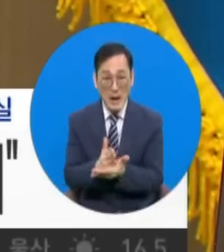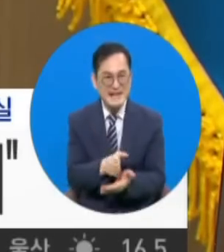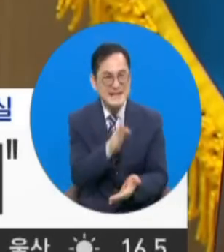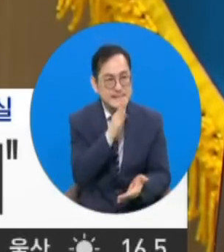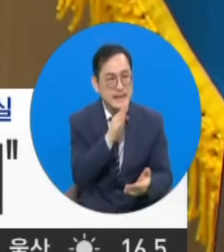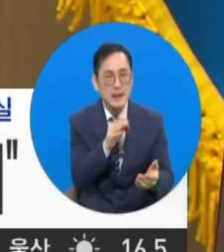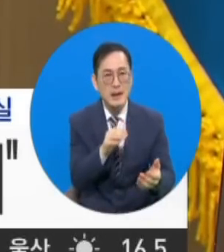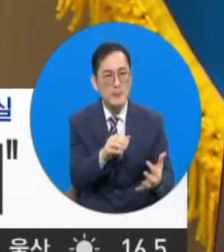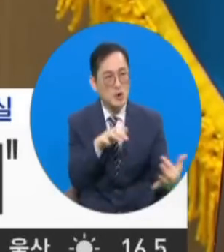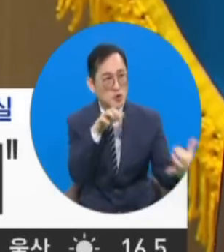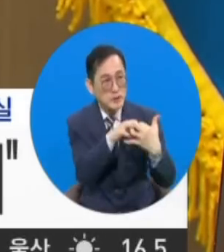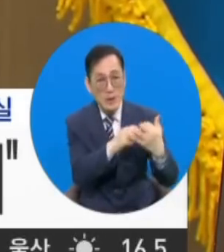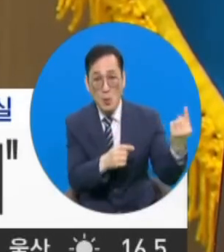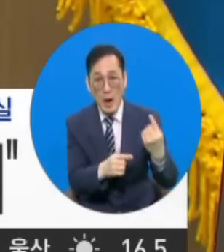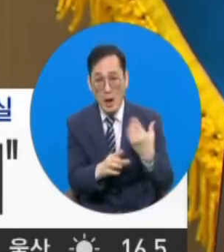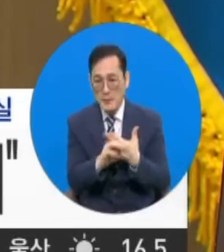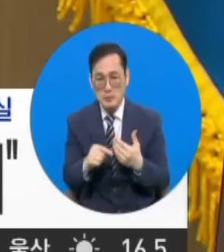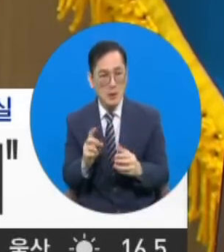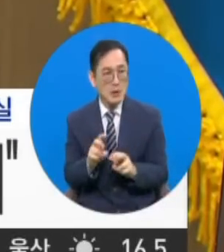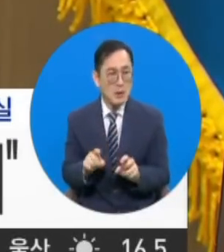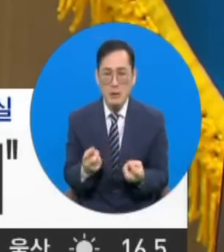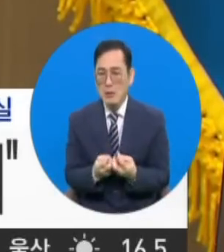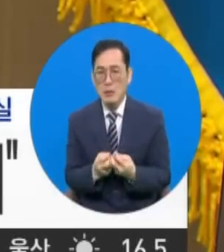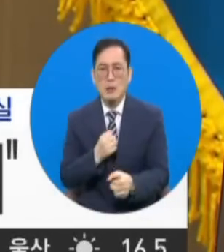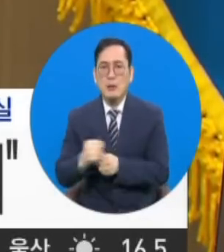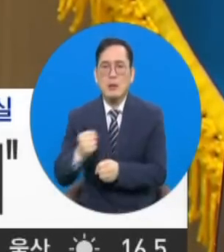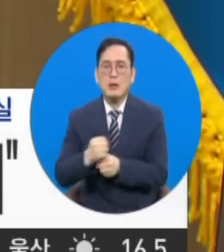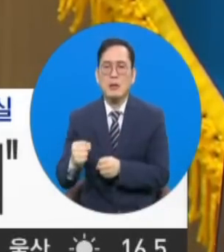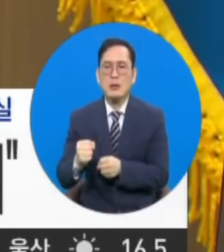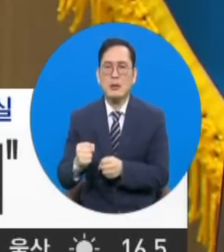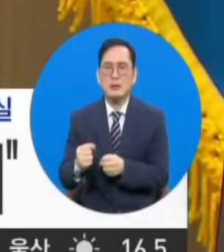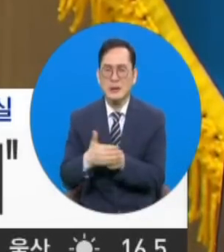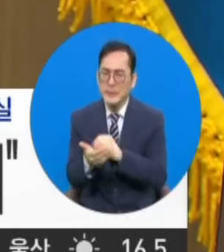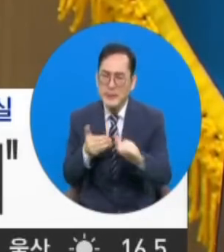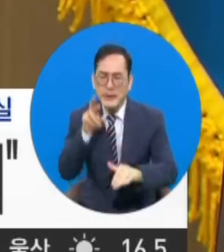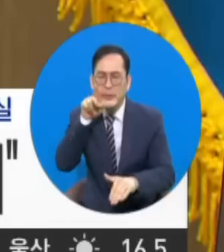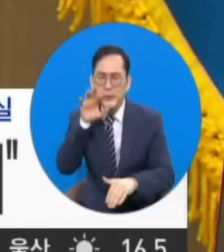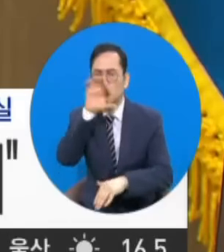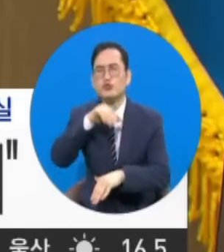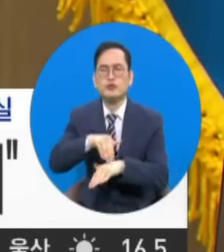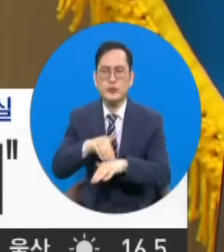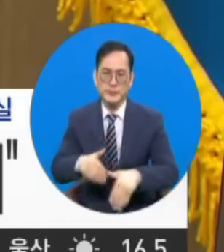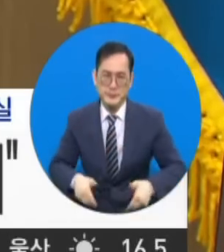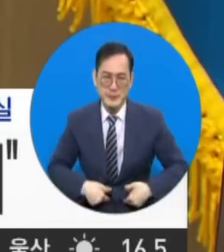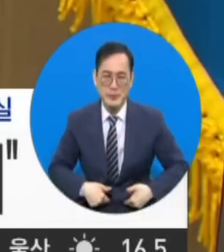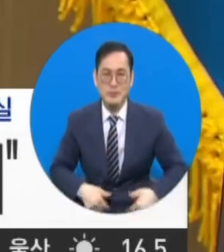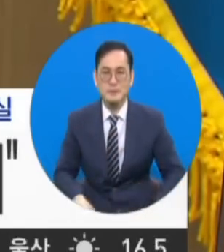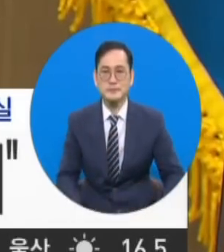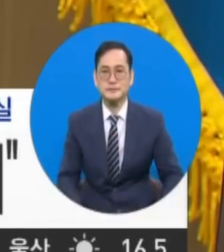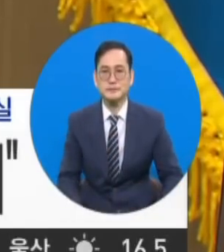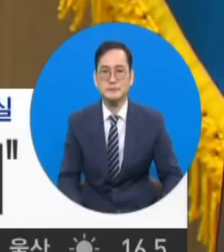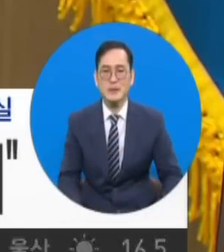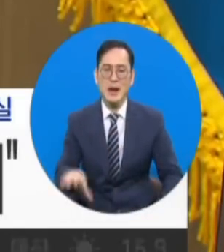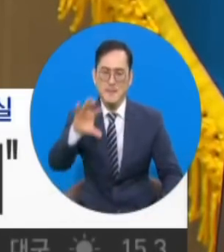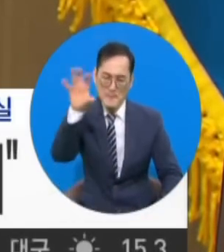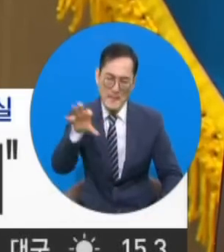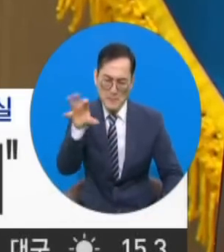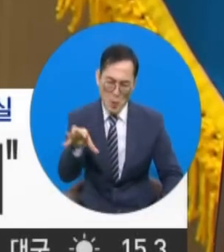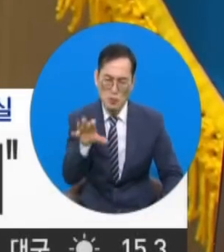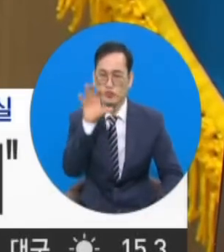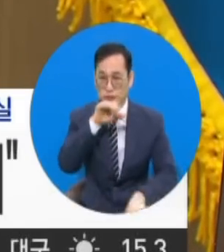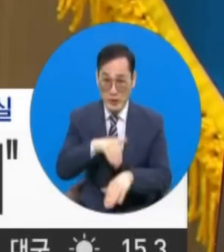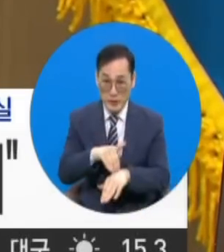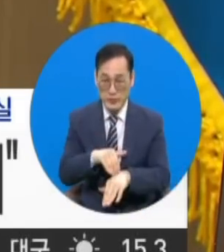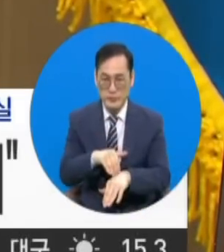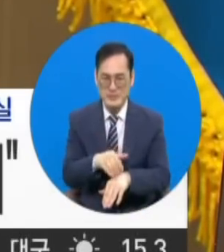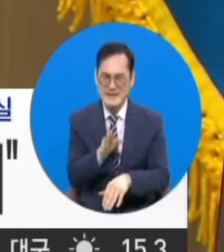상황에서 국민 자신의 안전을 확보하는데 큰 차이가 있습니다 반복적이고 실제적인